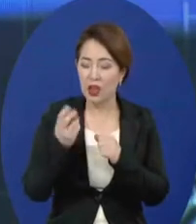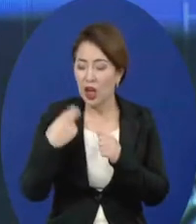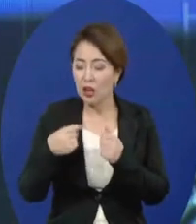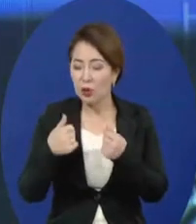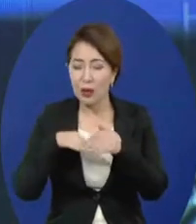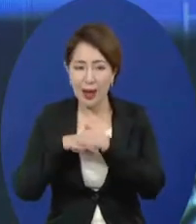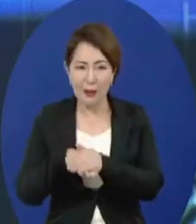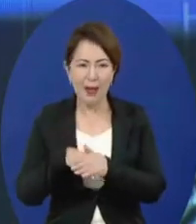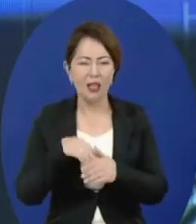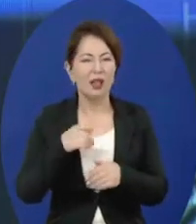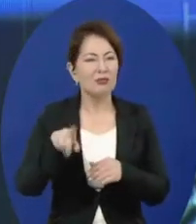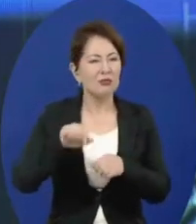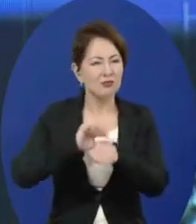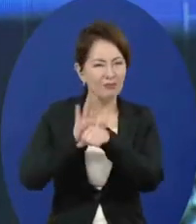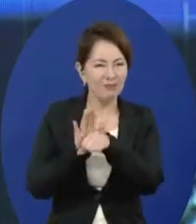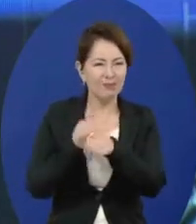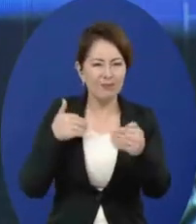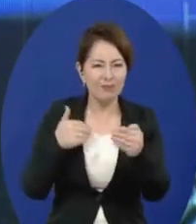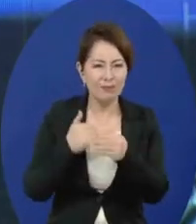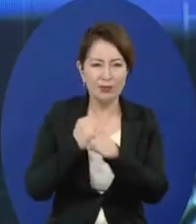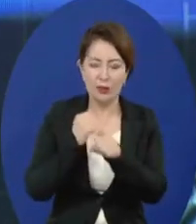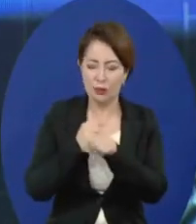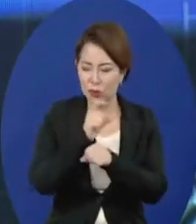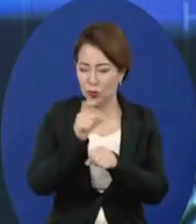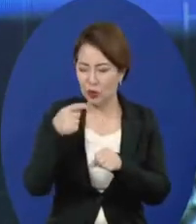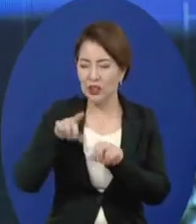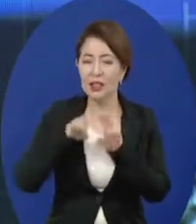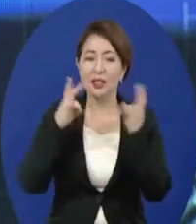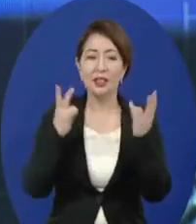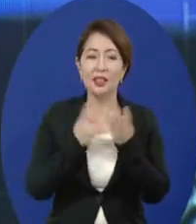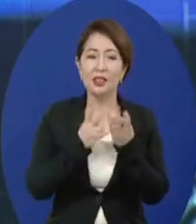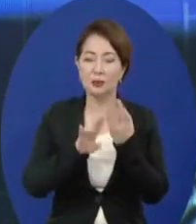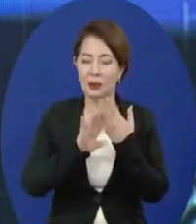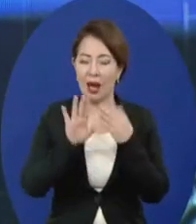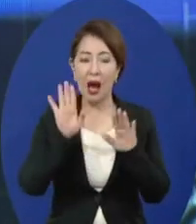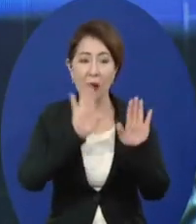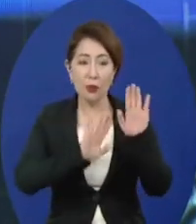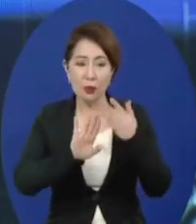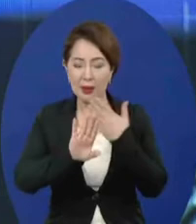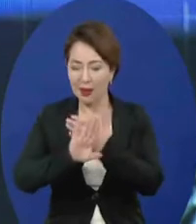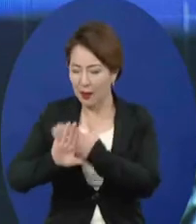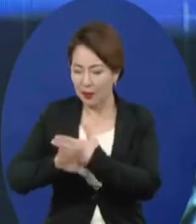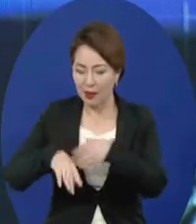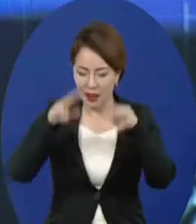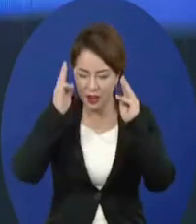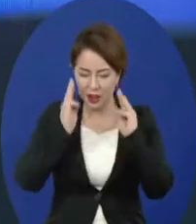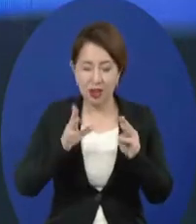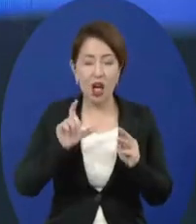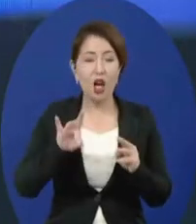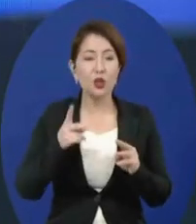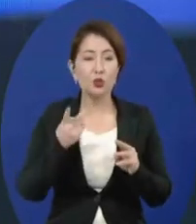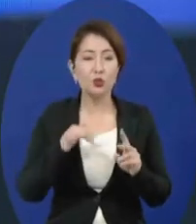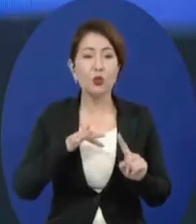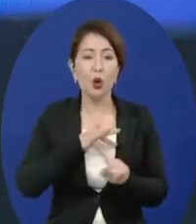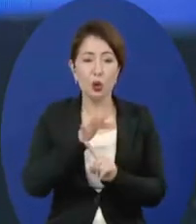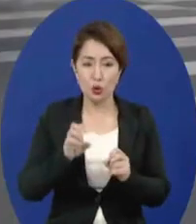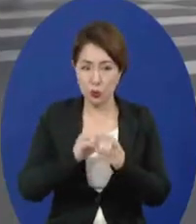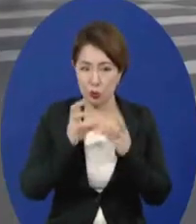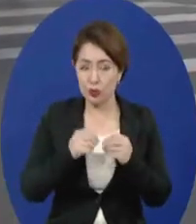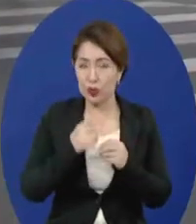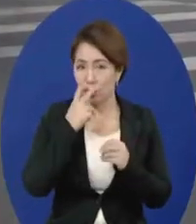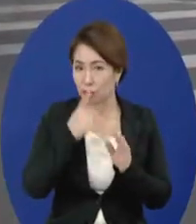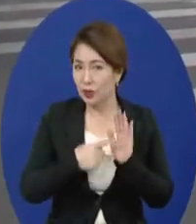улаан шугамд ажиллаж байгаа албан хаагчдынхаа нийгмийн одоо аюулгүй байдлыг нь хамгаалахад шийдвэрлэх эрхцүүн орчин бүрдсэн гэж үзсэн байна.